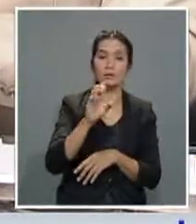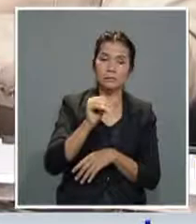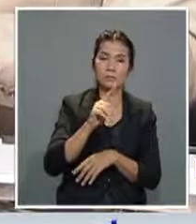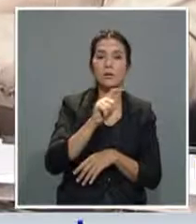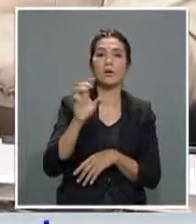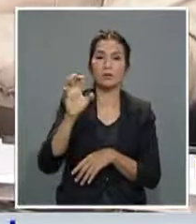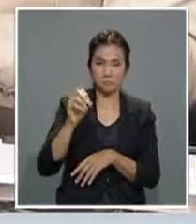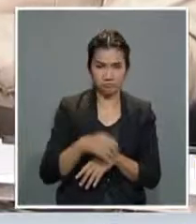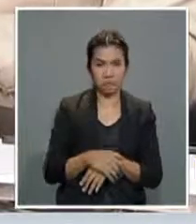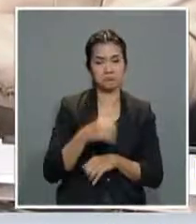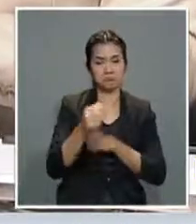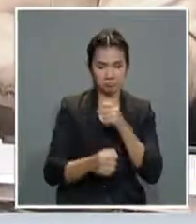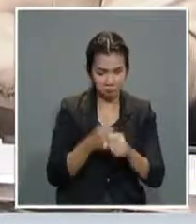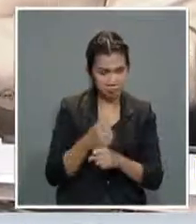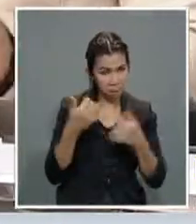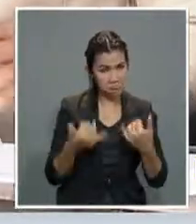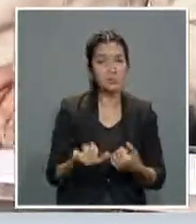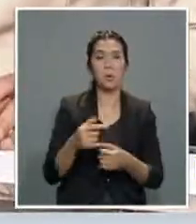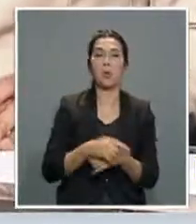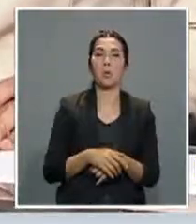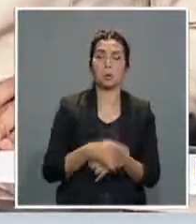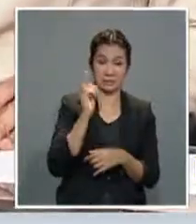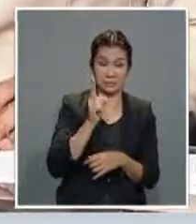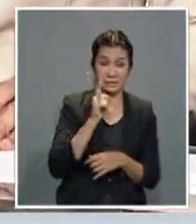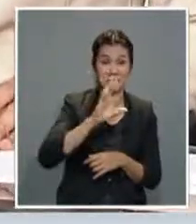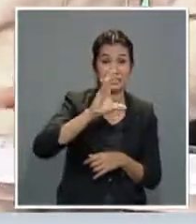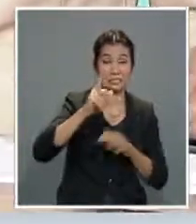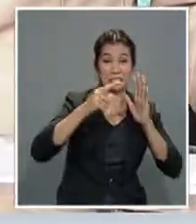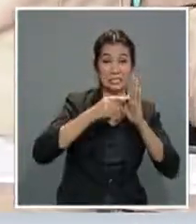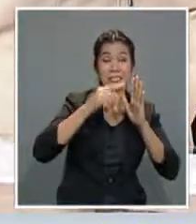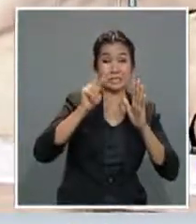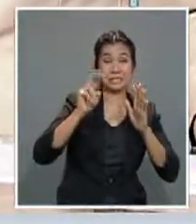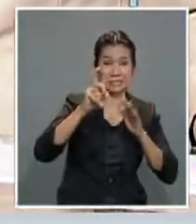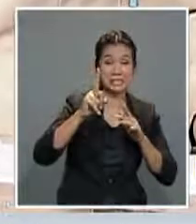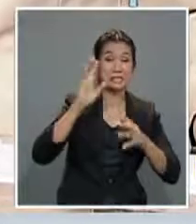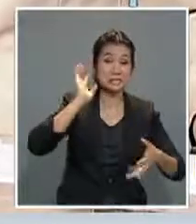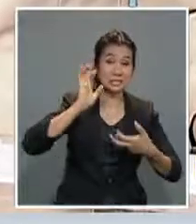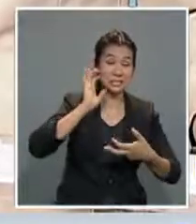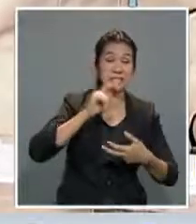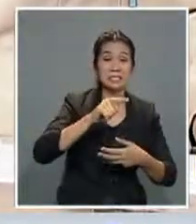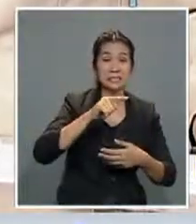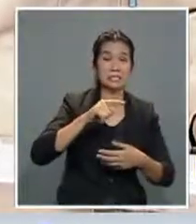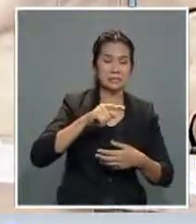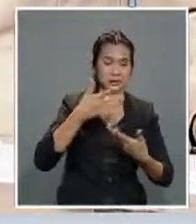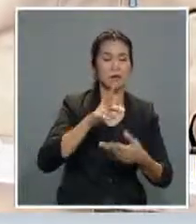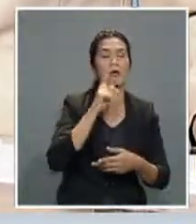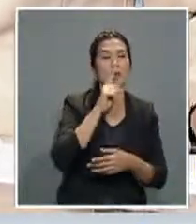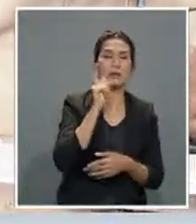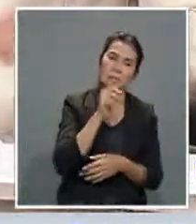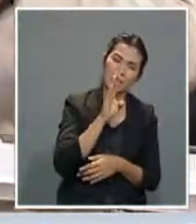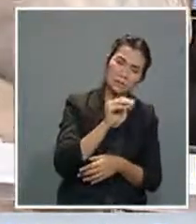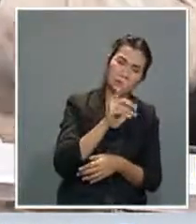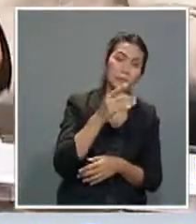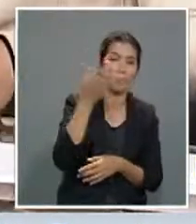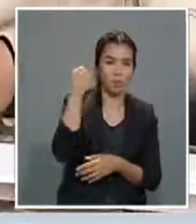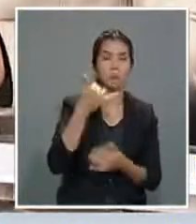แปลว่าราคาทุเรียนปีนี้ขนาดชะนีนะชะนีปกติจะ40 50ตอนนี้โลละ100บาทเท่ากับหมอนทองปีที่แล้วอ ันนี้มันต้นฤดูกาลมั้ง